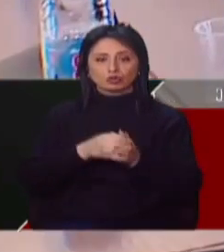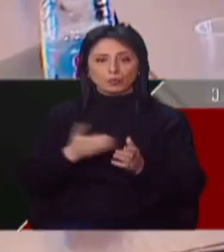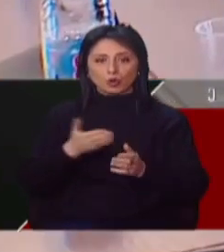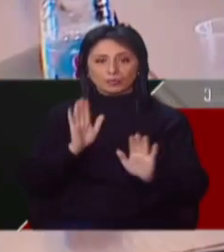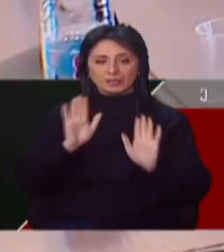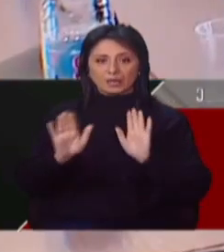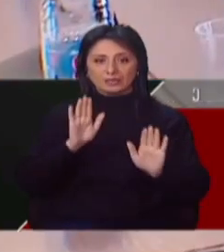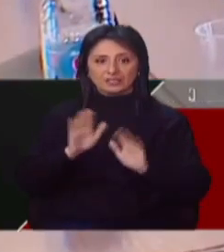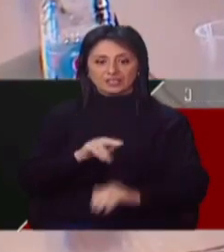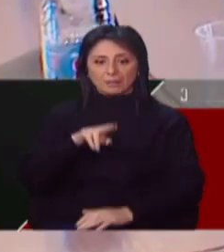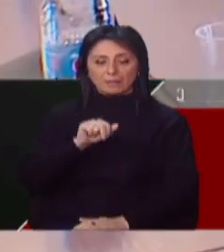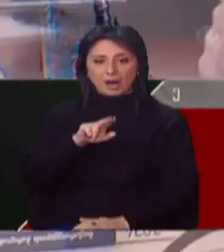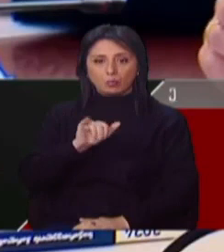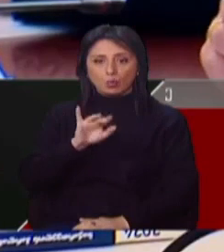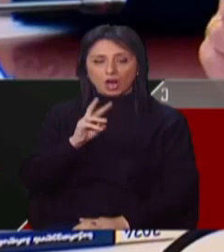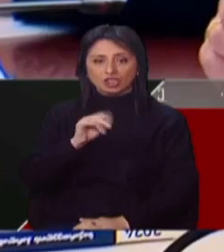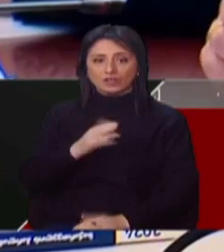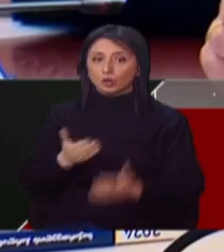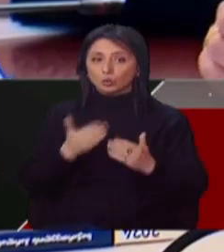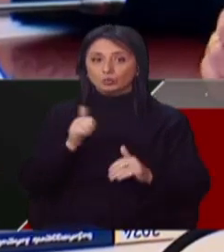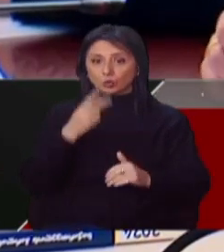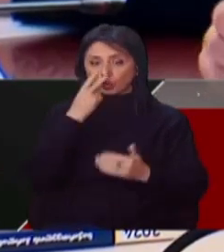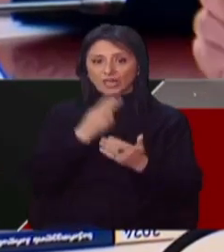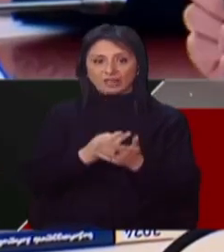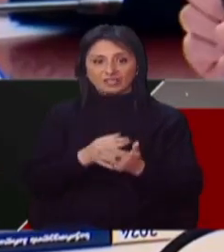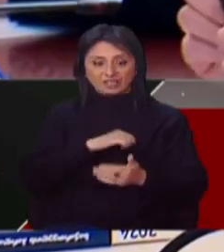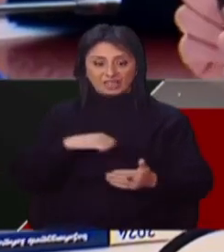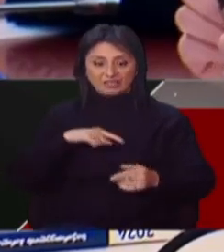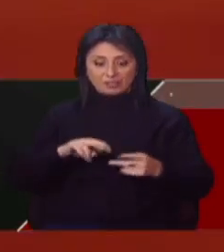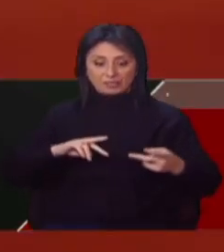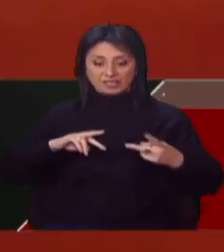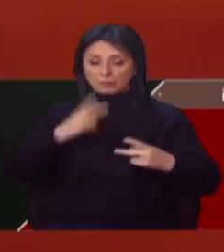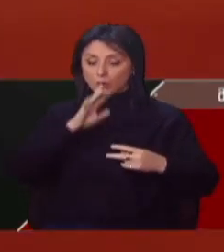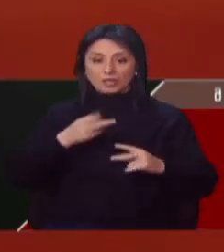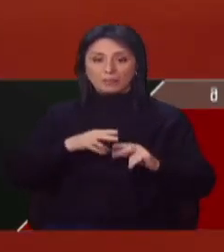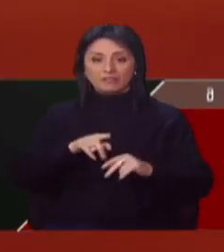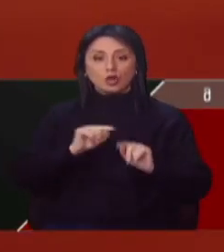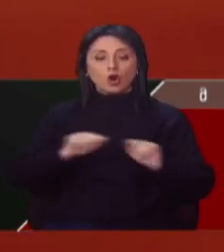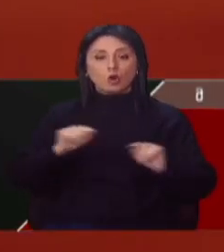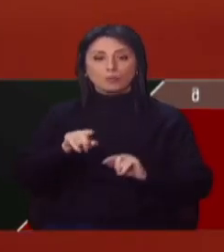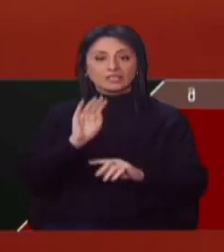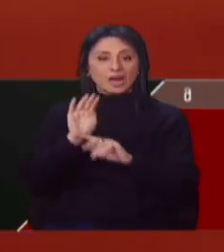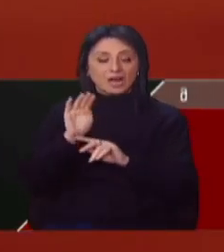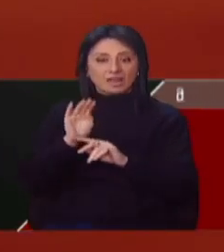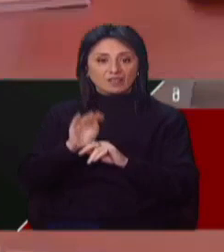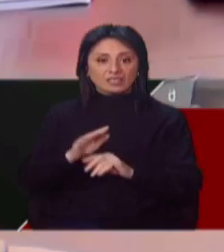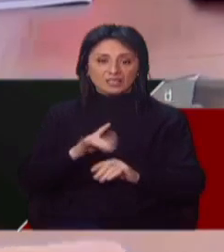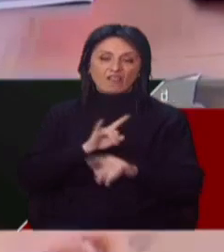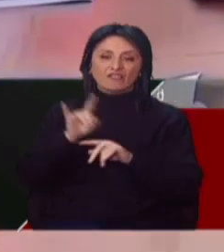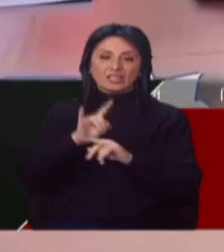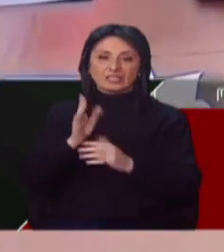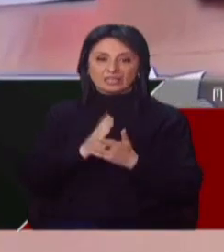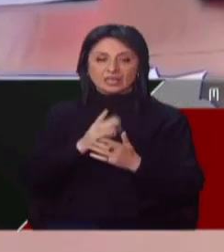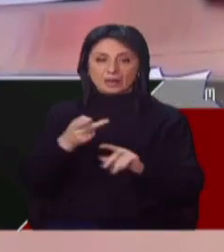romsat schemțuanelos, șaua papuașului, tumța rogur cei dau tau da, am cule bismiu cei dau tumța rom opoziția a criticat, da pasa dursu